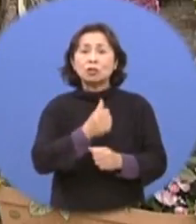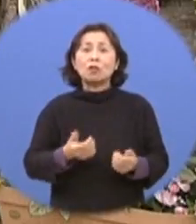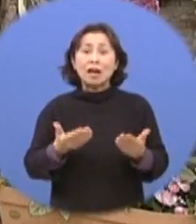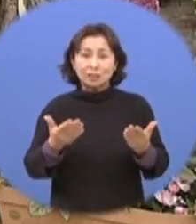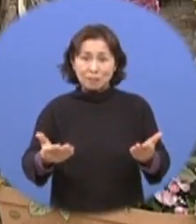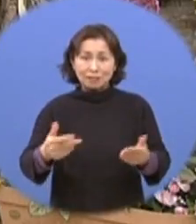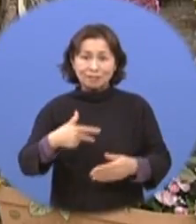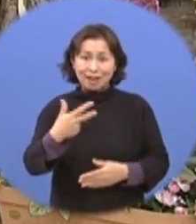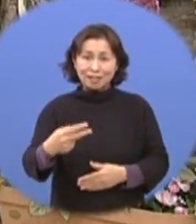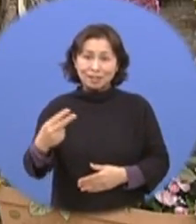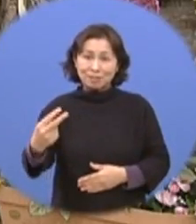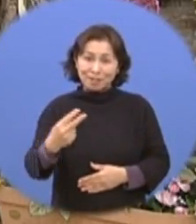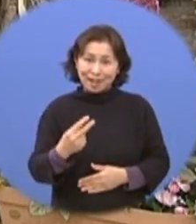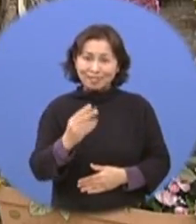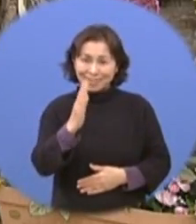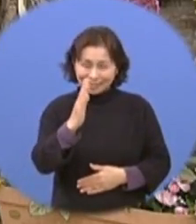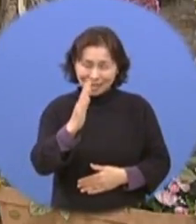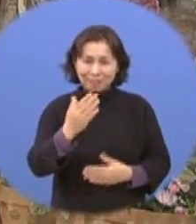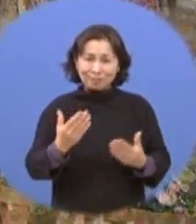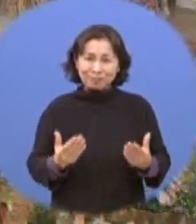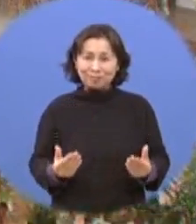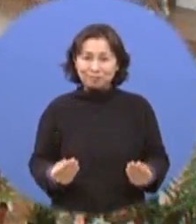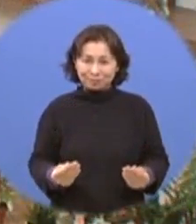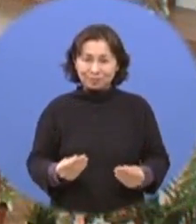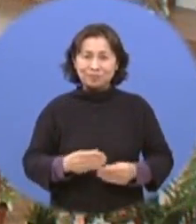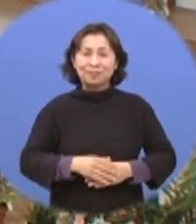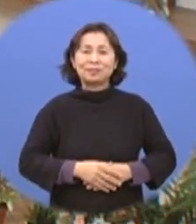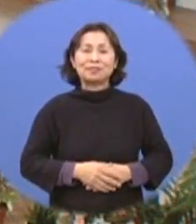くださいではこの辺で失礼します